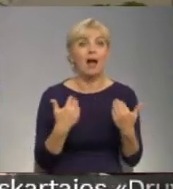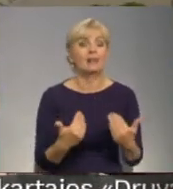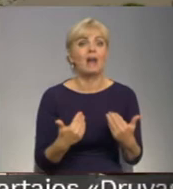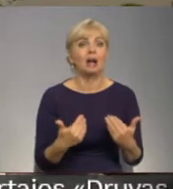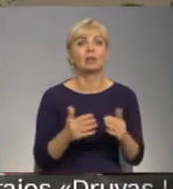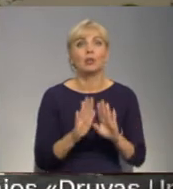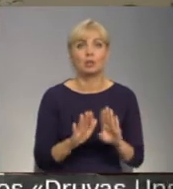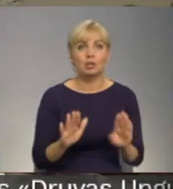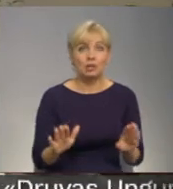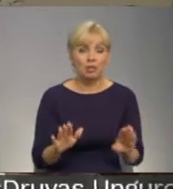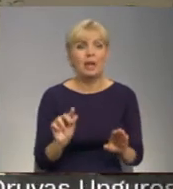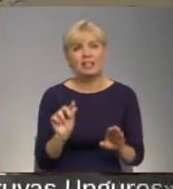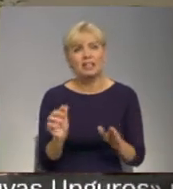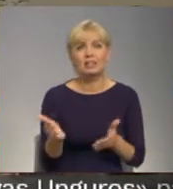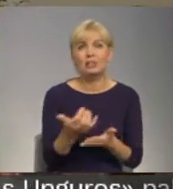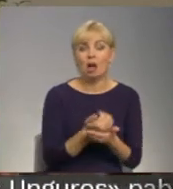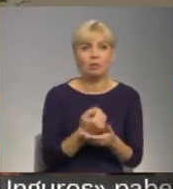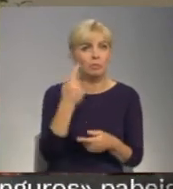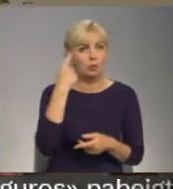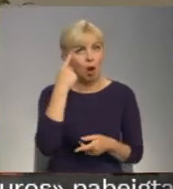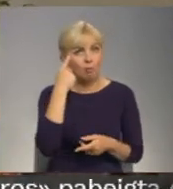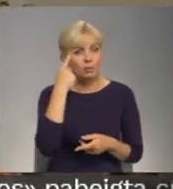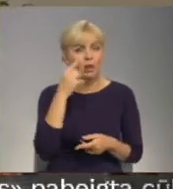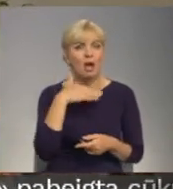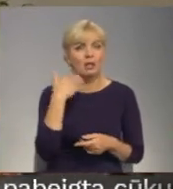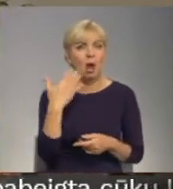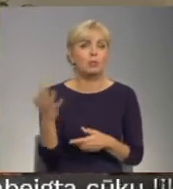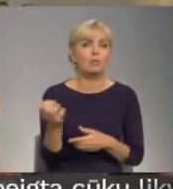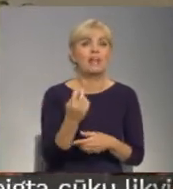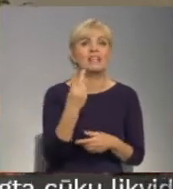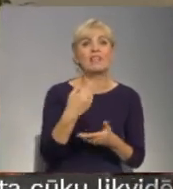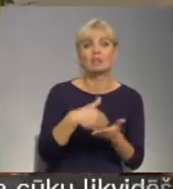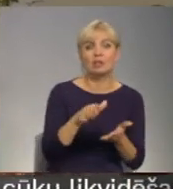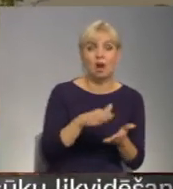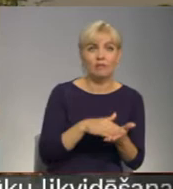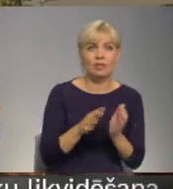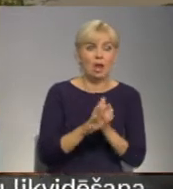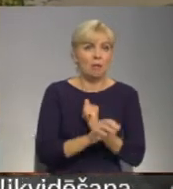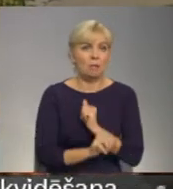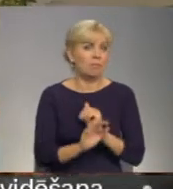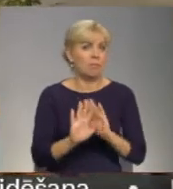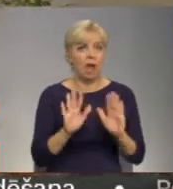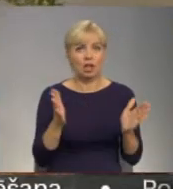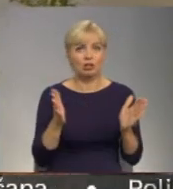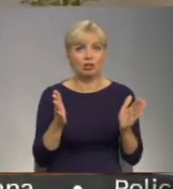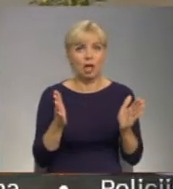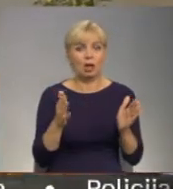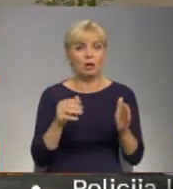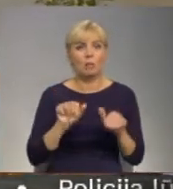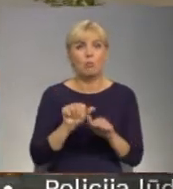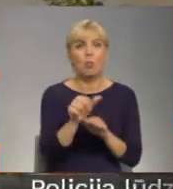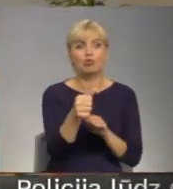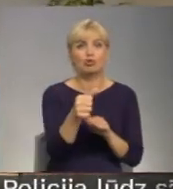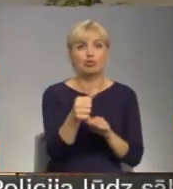uz izstādi, it kā salasīt, bija domājis tik daudz paņemt tos divkrāsainos un pēkšņi nu, sāks sprāgāt. Ja?